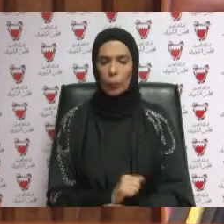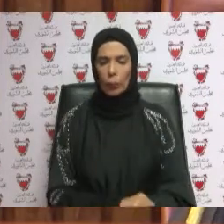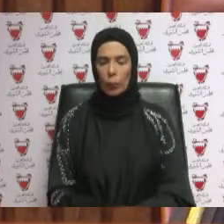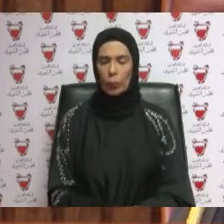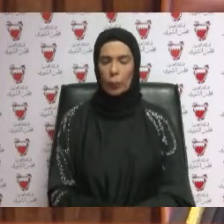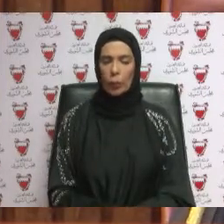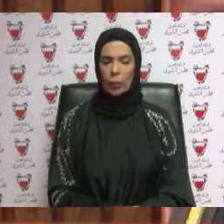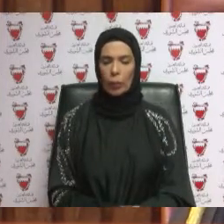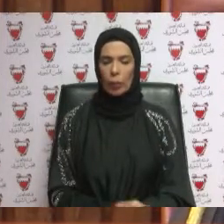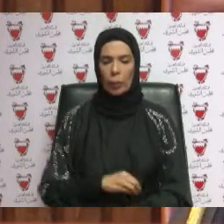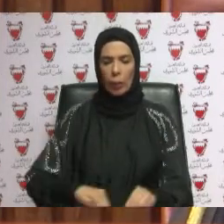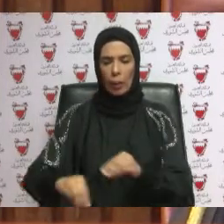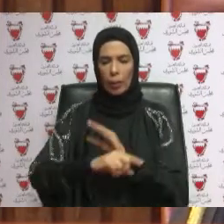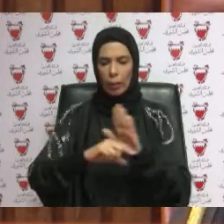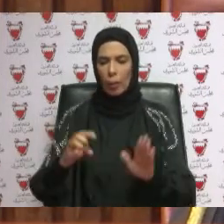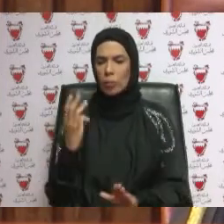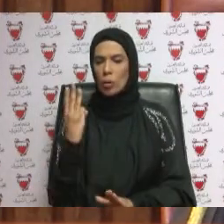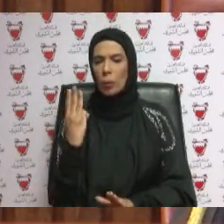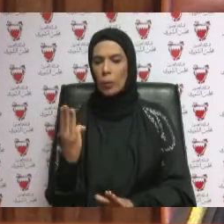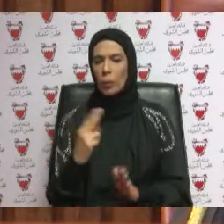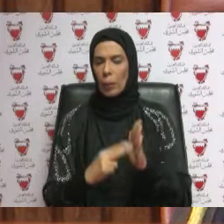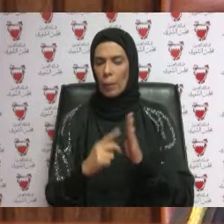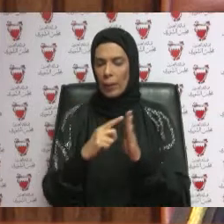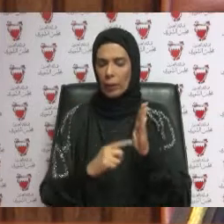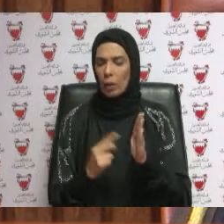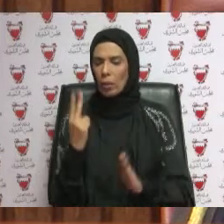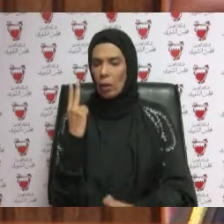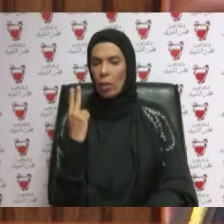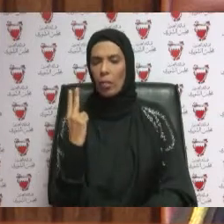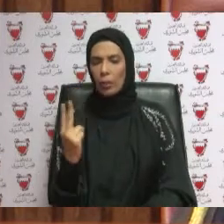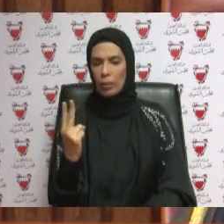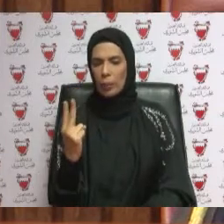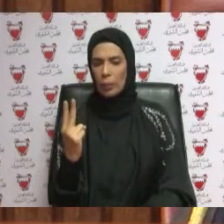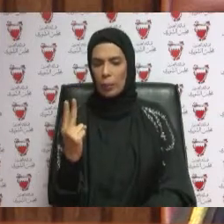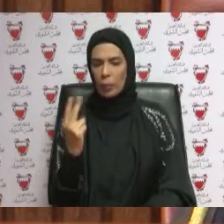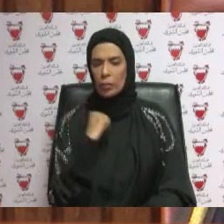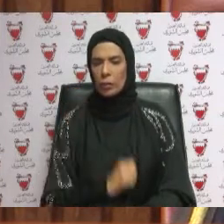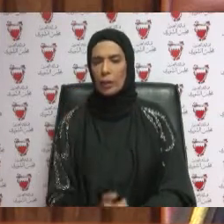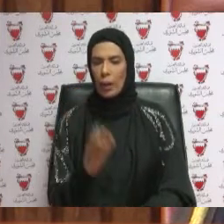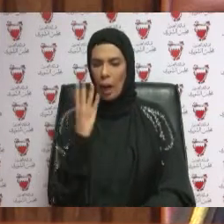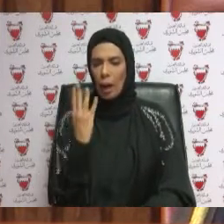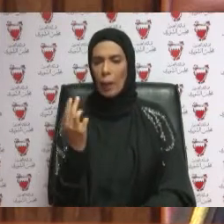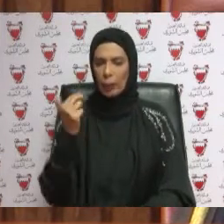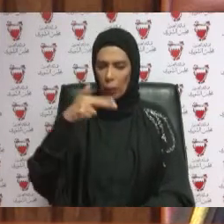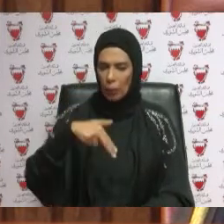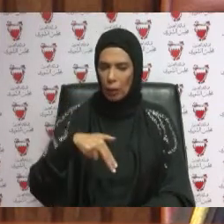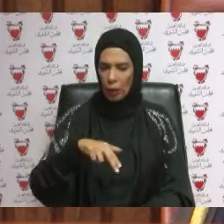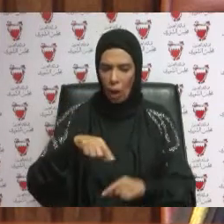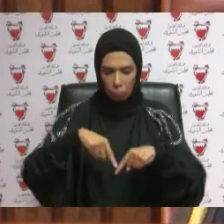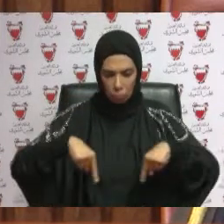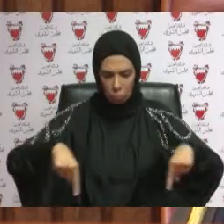بشأن مشروع قانون وتعديل المادة 3 من المرسوم بقانون رقم 2 لسنة 1994 بشأن التخطيط